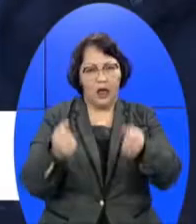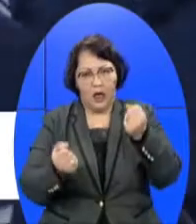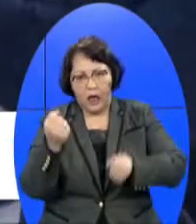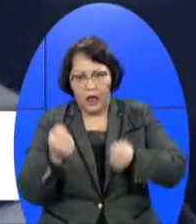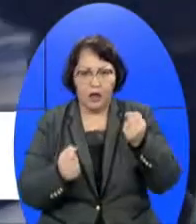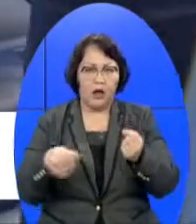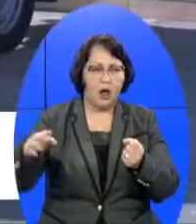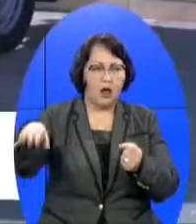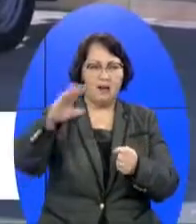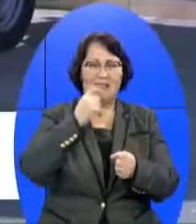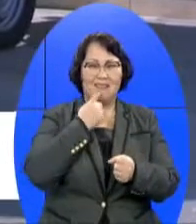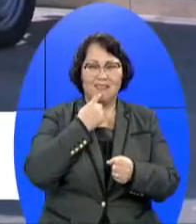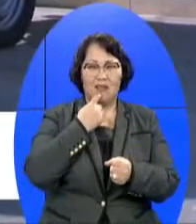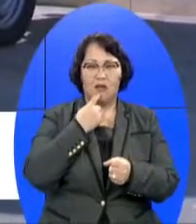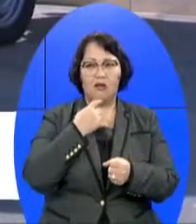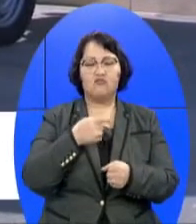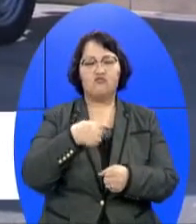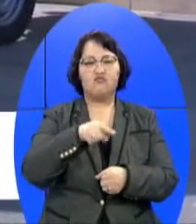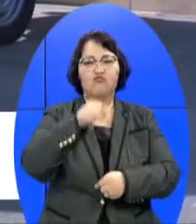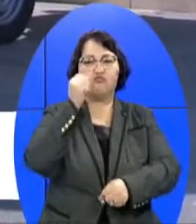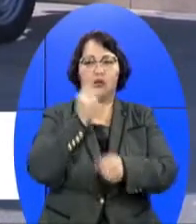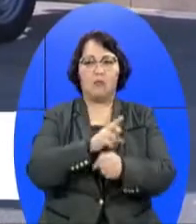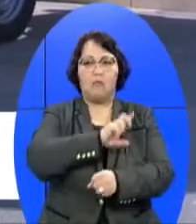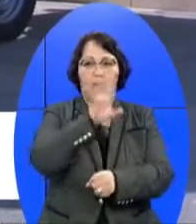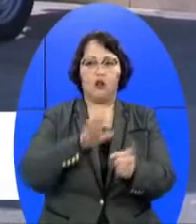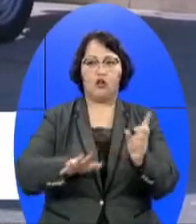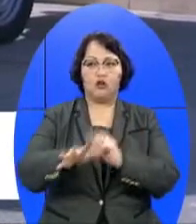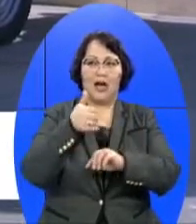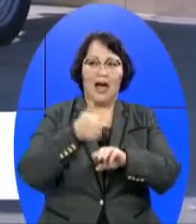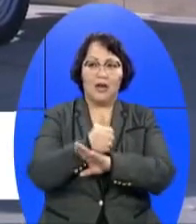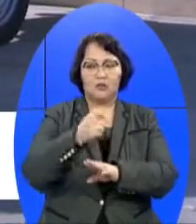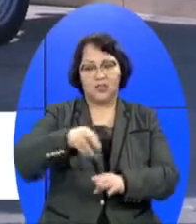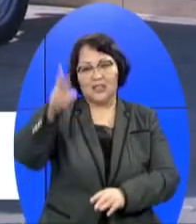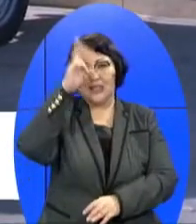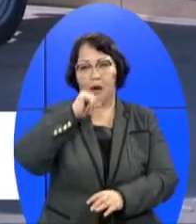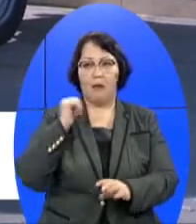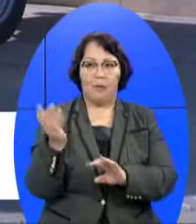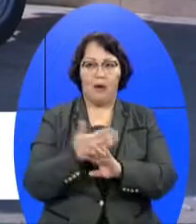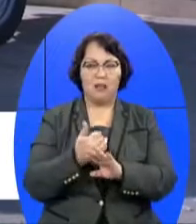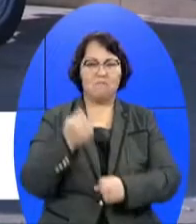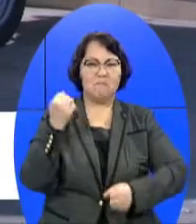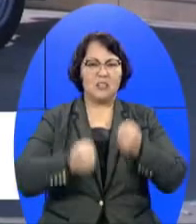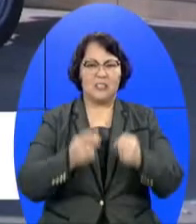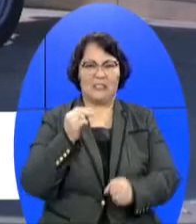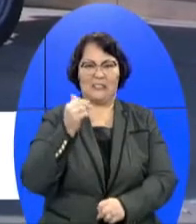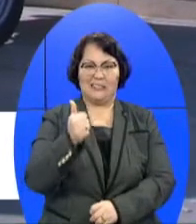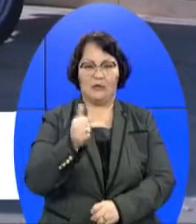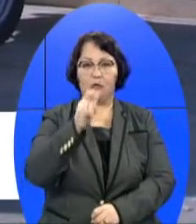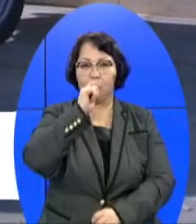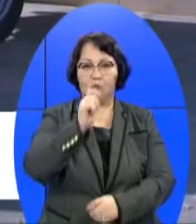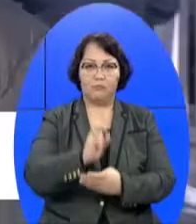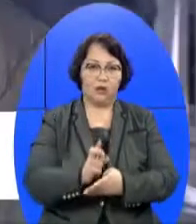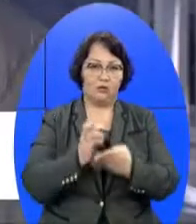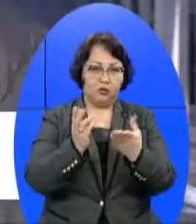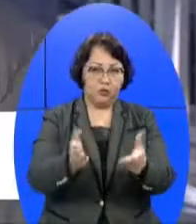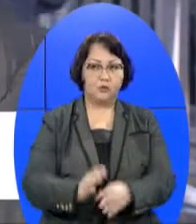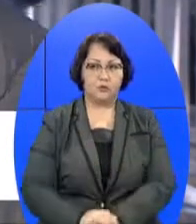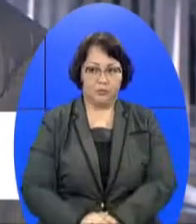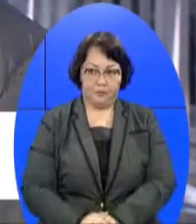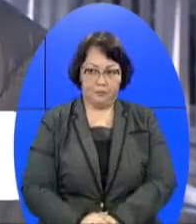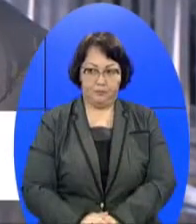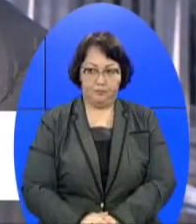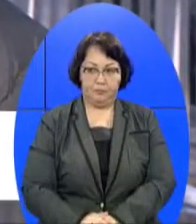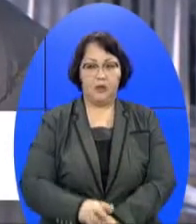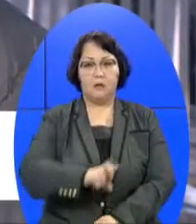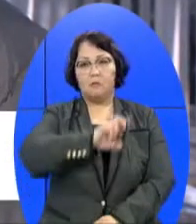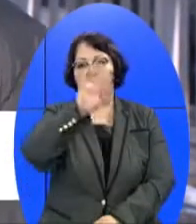үндэсний олон нийтийн радио телевизийн уран бүтээлчдэд байгаль орчин аялал жуулчлалын яамнаас туулах чадвар сайтай машин бэлгэллээ. Байгаль орчны